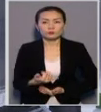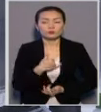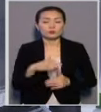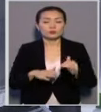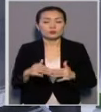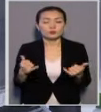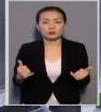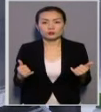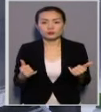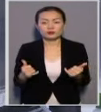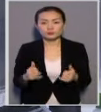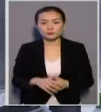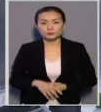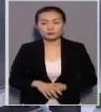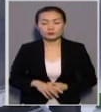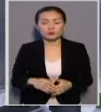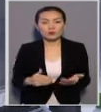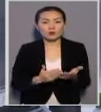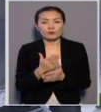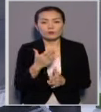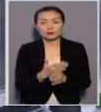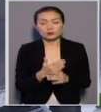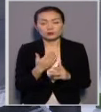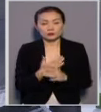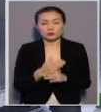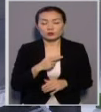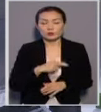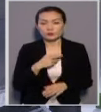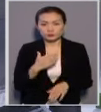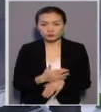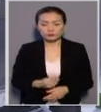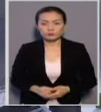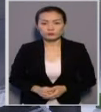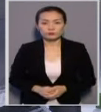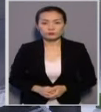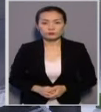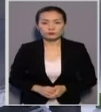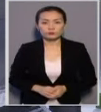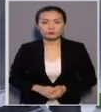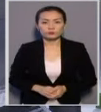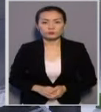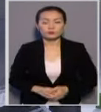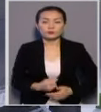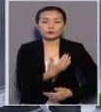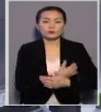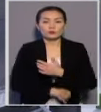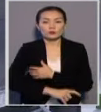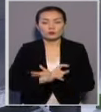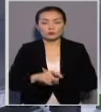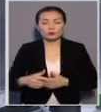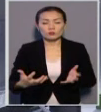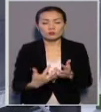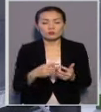бойынша әлеуметтік кеңесші ретінде жұмыс жасап жатырмын. Осы мүгедектігі бар жандармен жұмыс